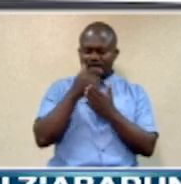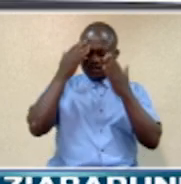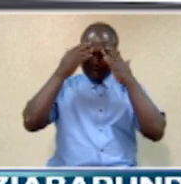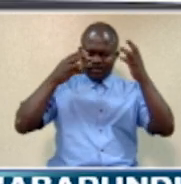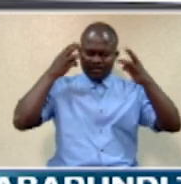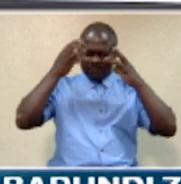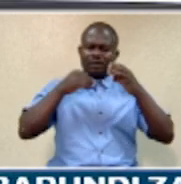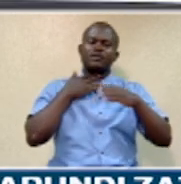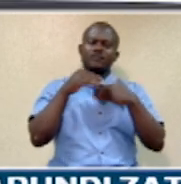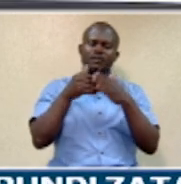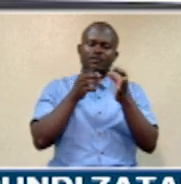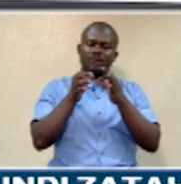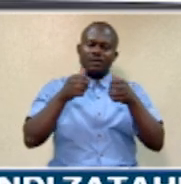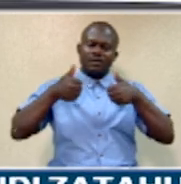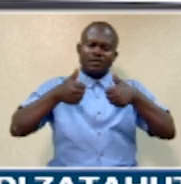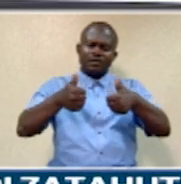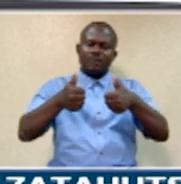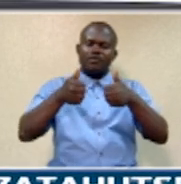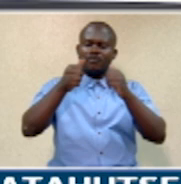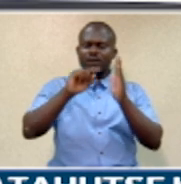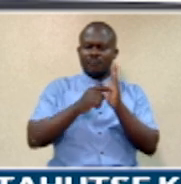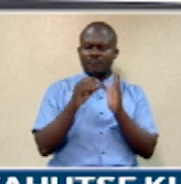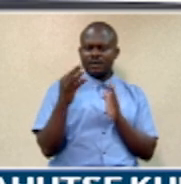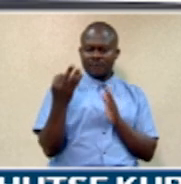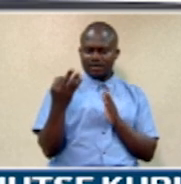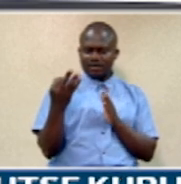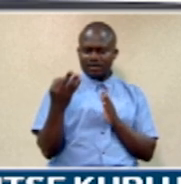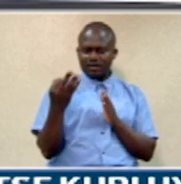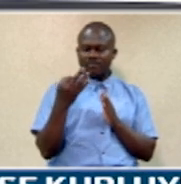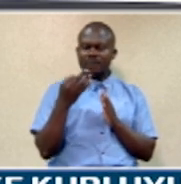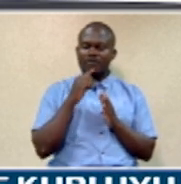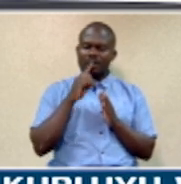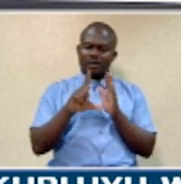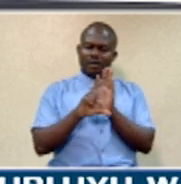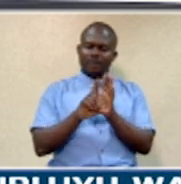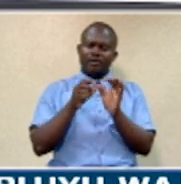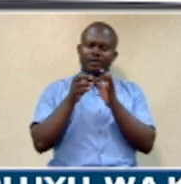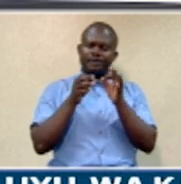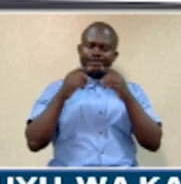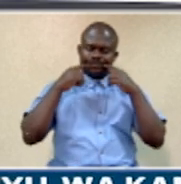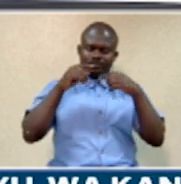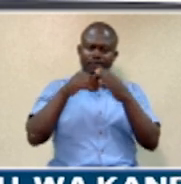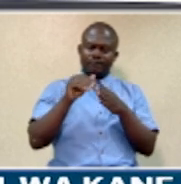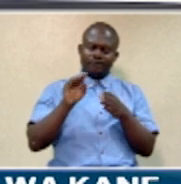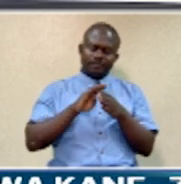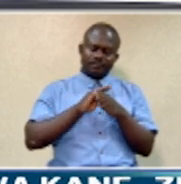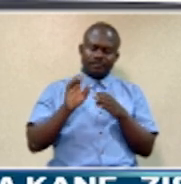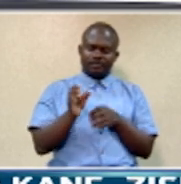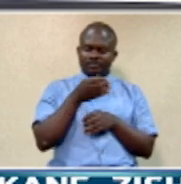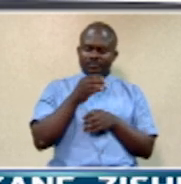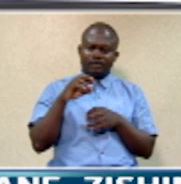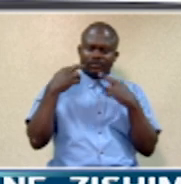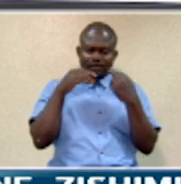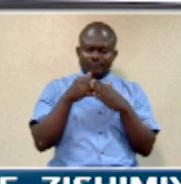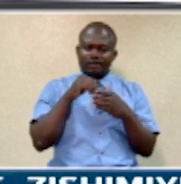urujijo dushaka ko wenda musobanura neza aho mu ngingo ya gatatu amabwiriza mwasohoye mwavuze ko bare zo mu maresitora